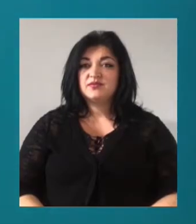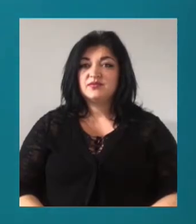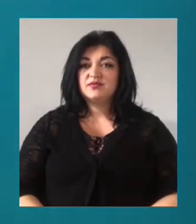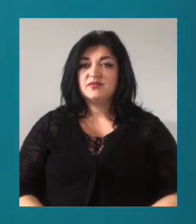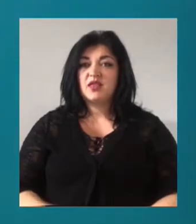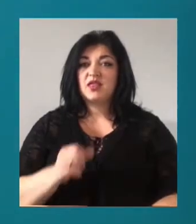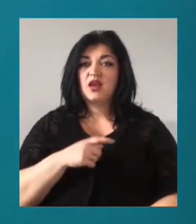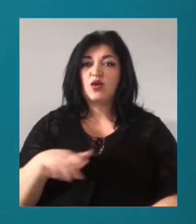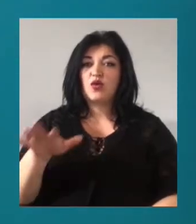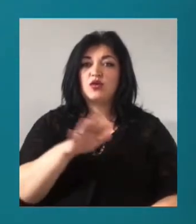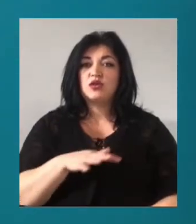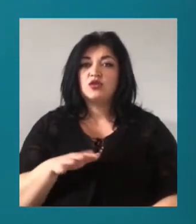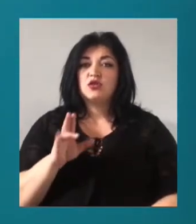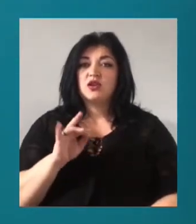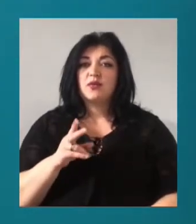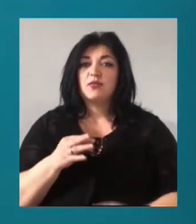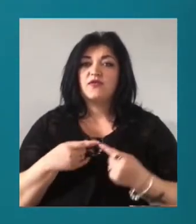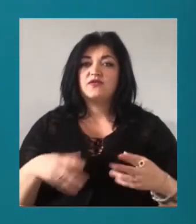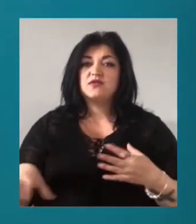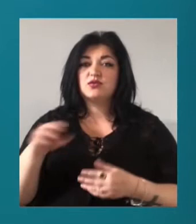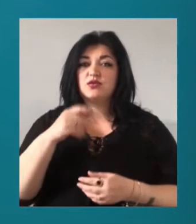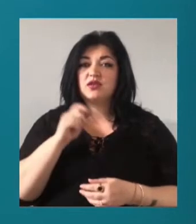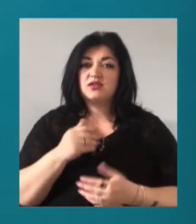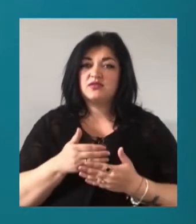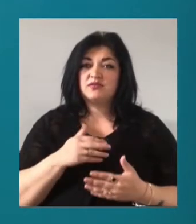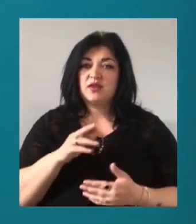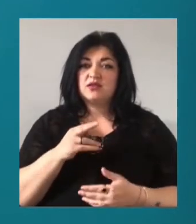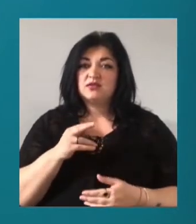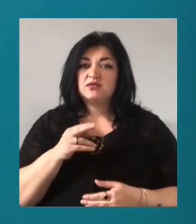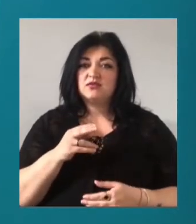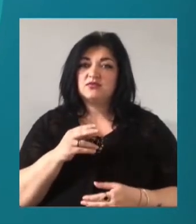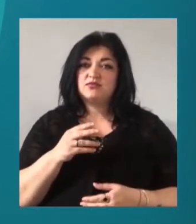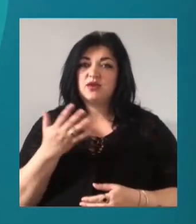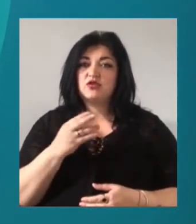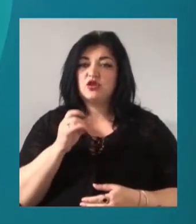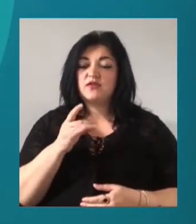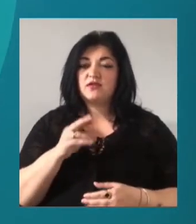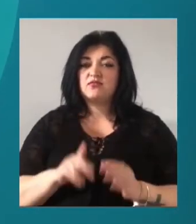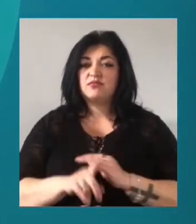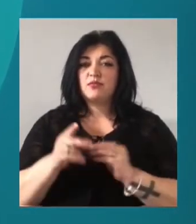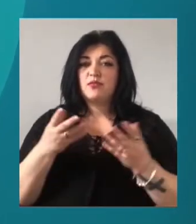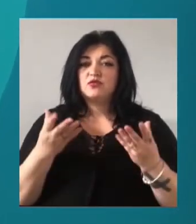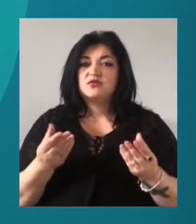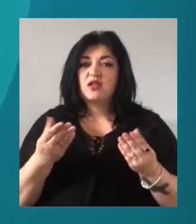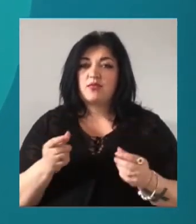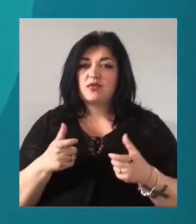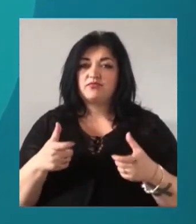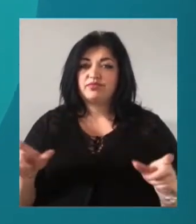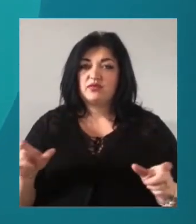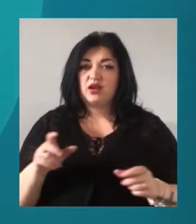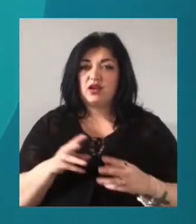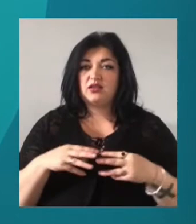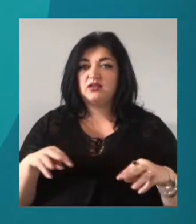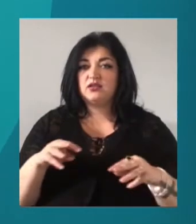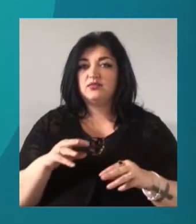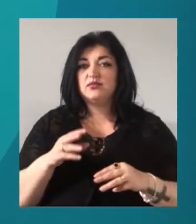На Одещині, як і по всій Україні, від п'ятниці 5 червня вводиться низка послаблень карантину, які саме розповів міністр охорони здоров'я